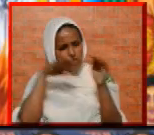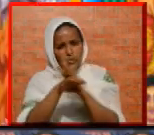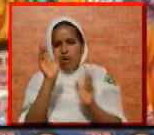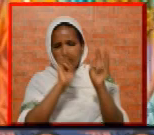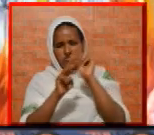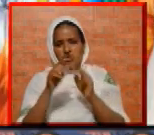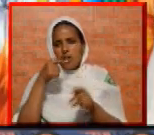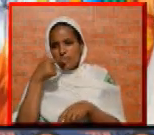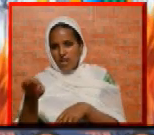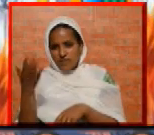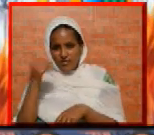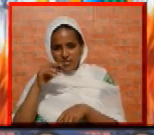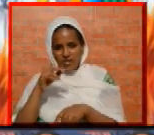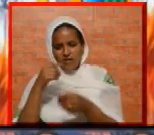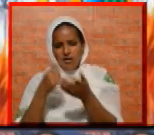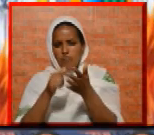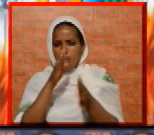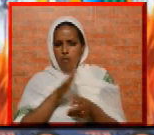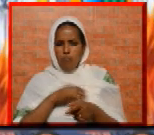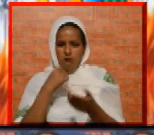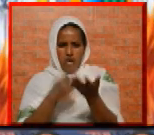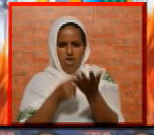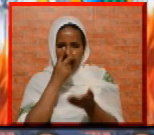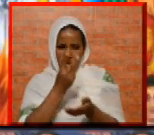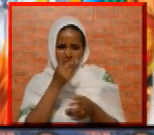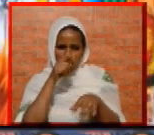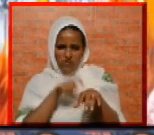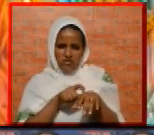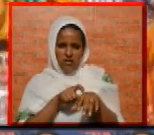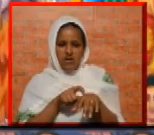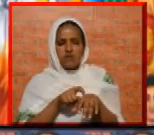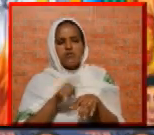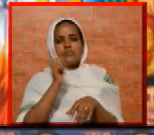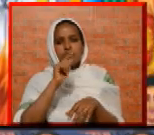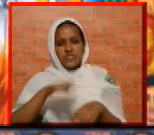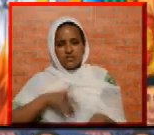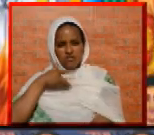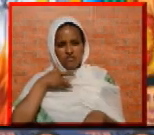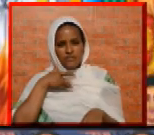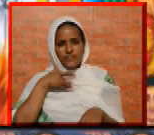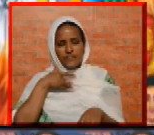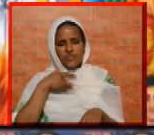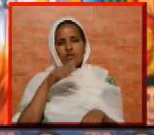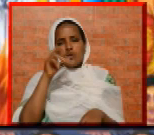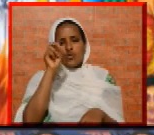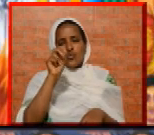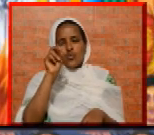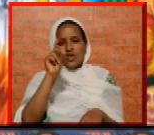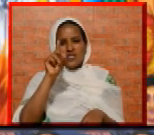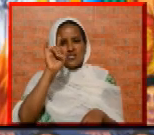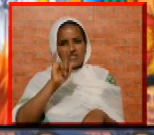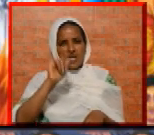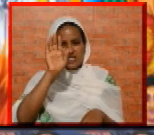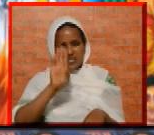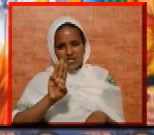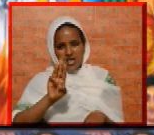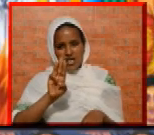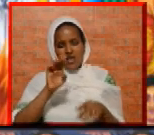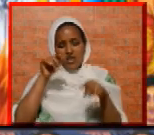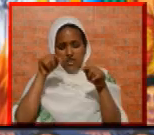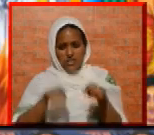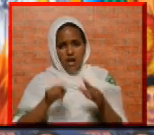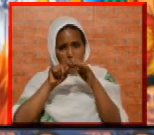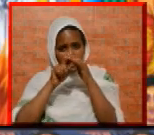ያጠነክራት ነበር እናቱ ይህን ባየች ጊዜ ነው ወይዜሰ አነ ወለትከ ወአንተ